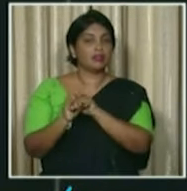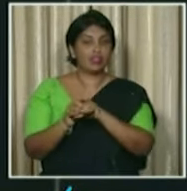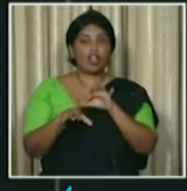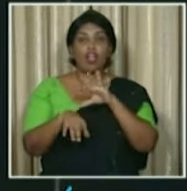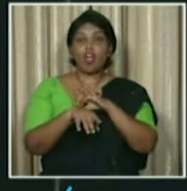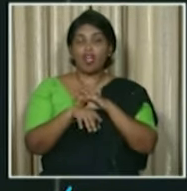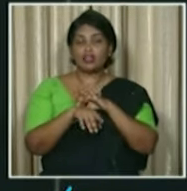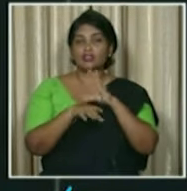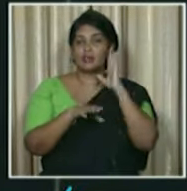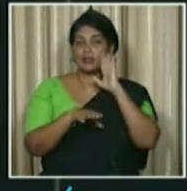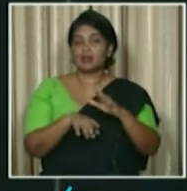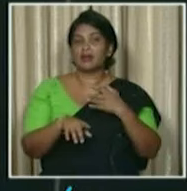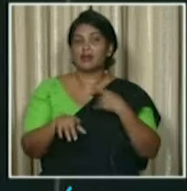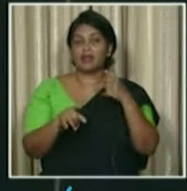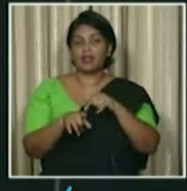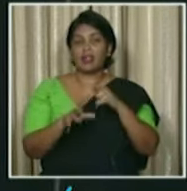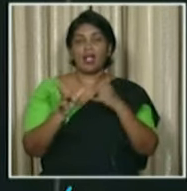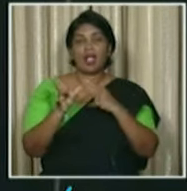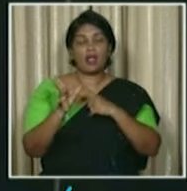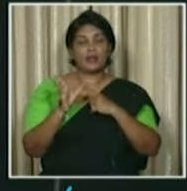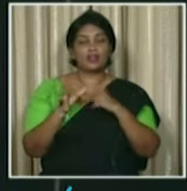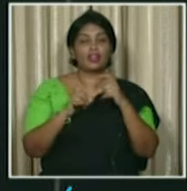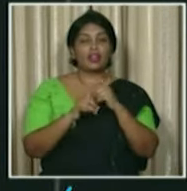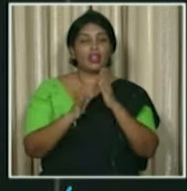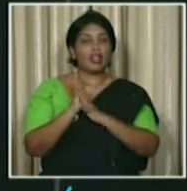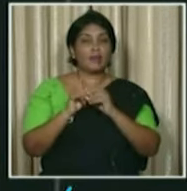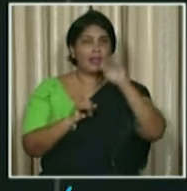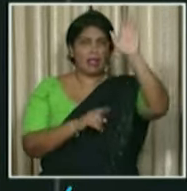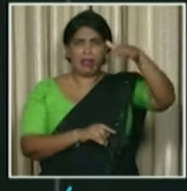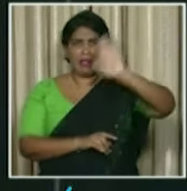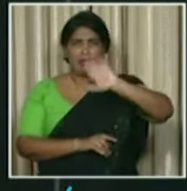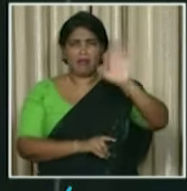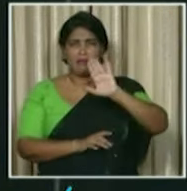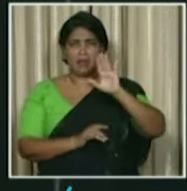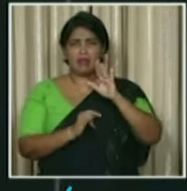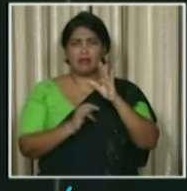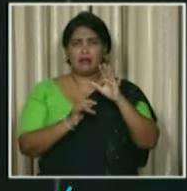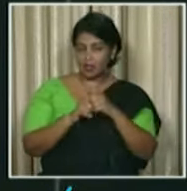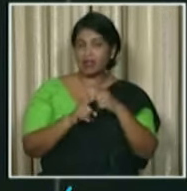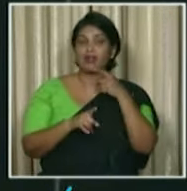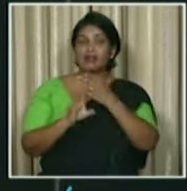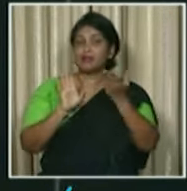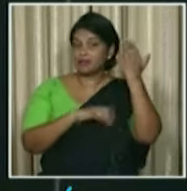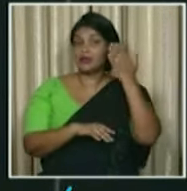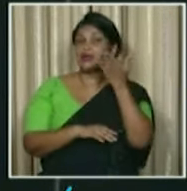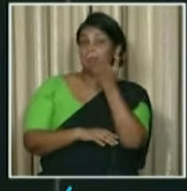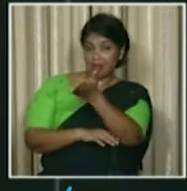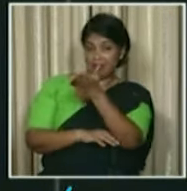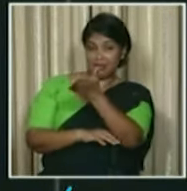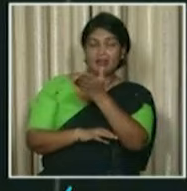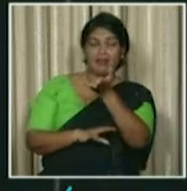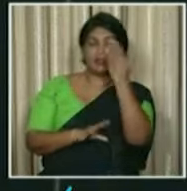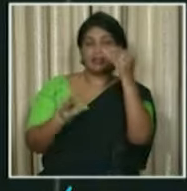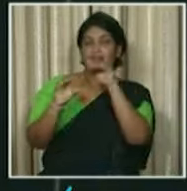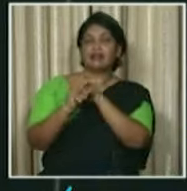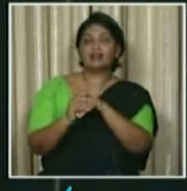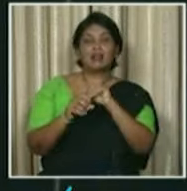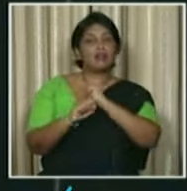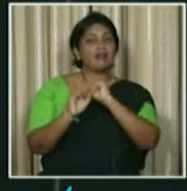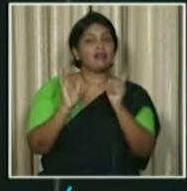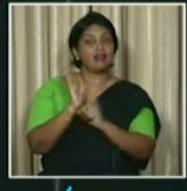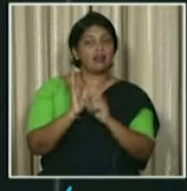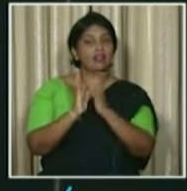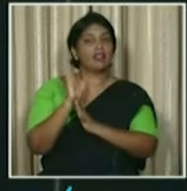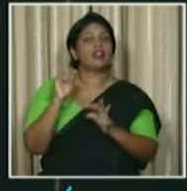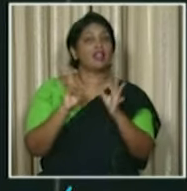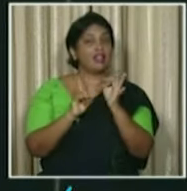ඉස්පිරිතාලේ හිටියේ. මෙයා ළඟට එනකොටත් අමරසිරි දොඩංගොඩ ඇමතිතුමා කෝ එන්න එපා, මෙයා වයර් එකක් ගලවයි කියලා ඒ කාලේ. මෙයා නියෝජනය කරපු ගාල්ලේ